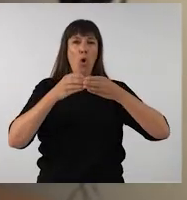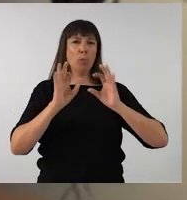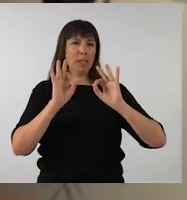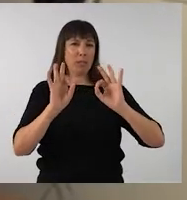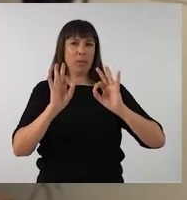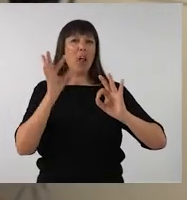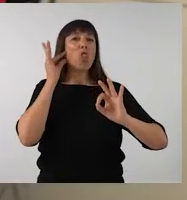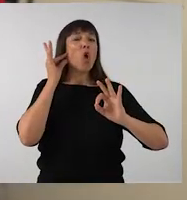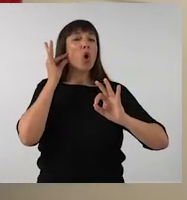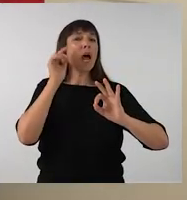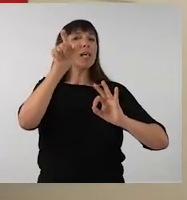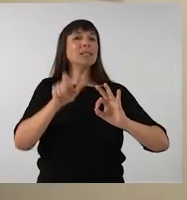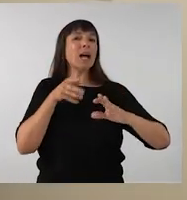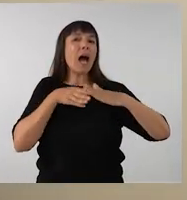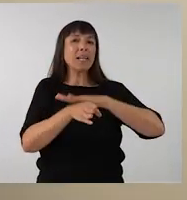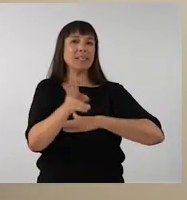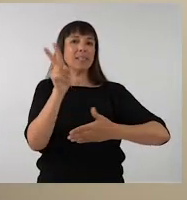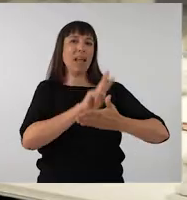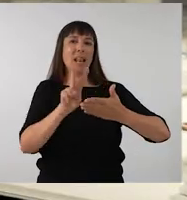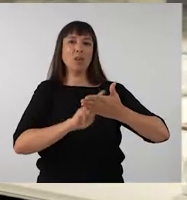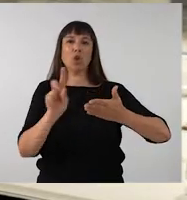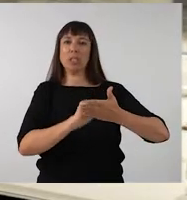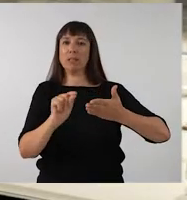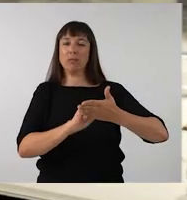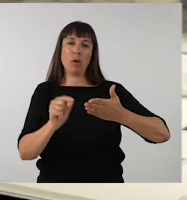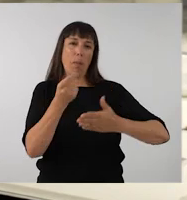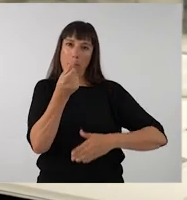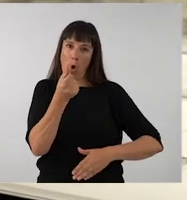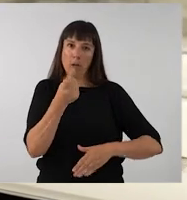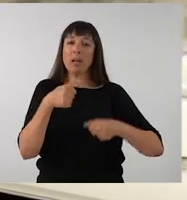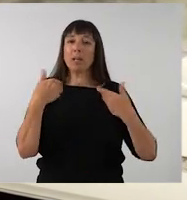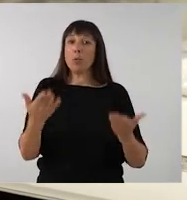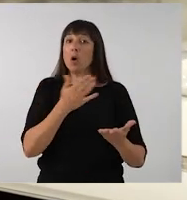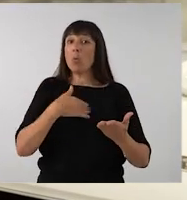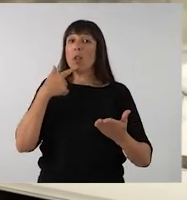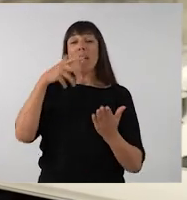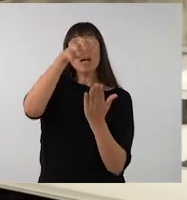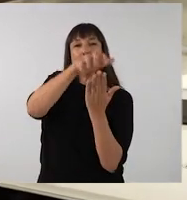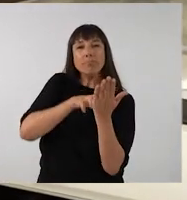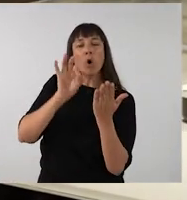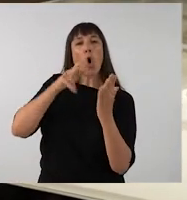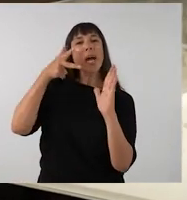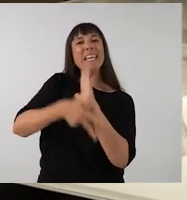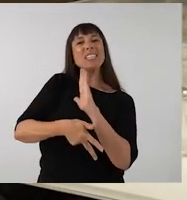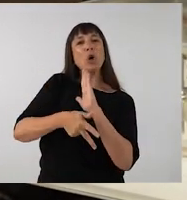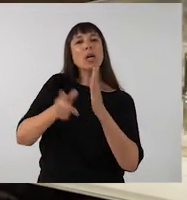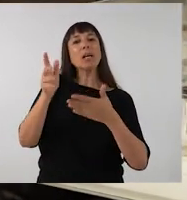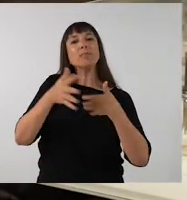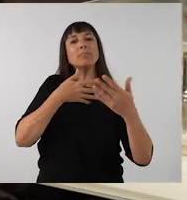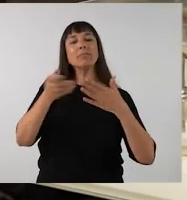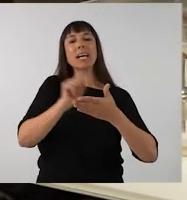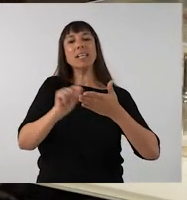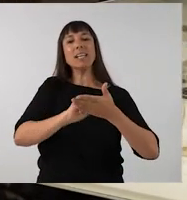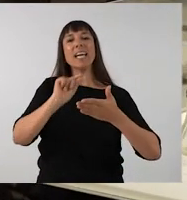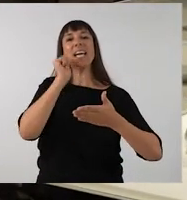temps doncs, hi ha certs grups, sobretot les dones, que han tingut menys accés a la lectoescriptura, no? I això ha fet que molts dels relats,